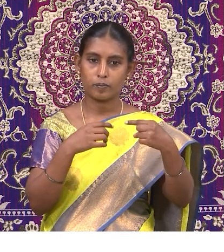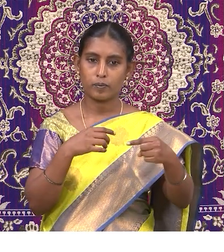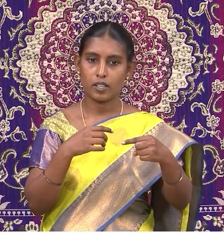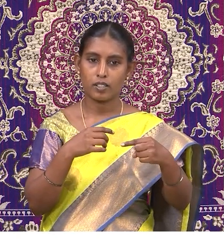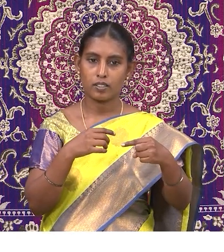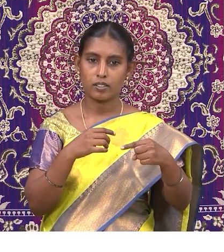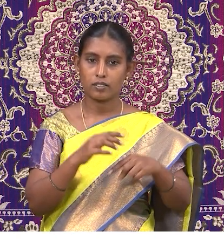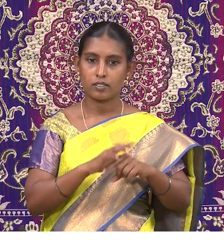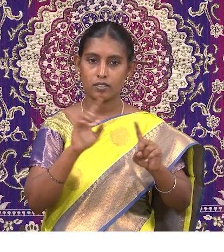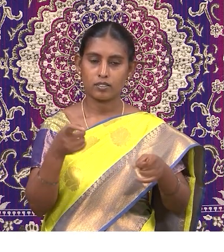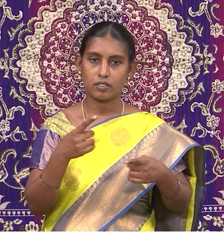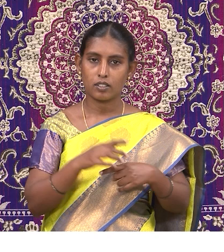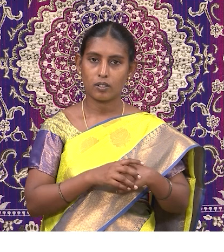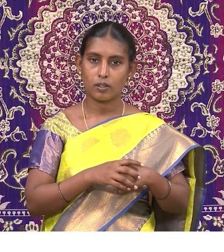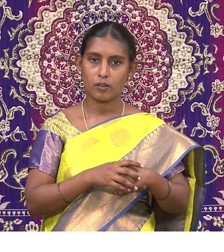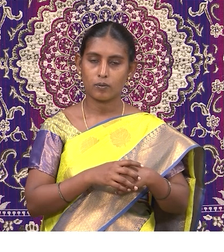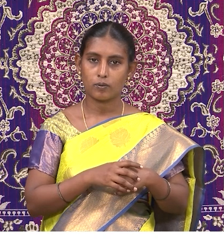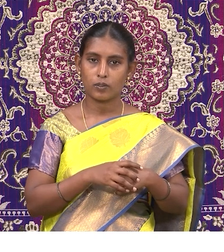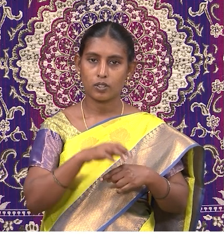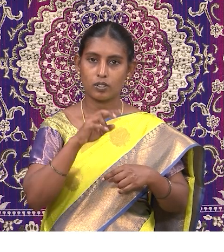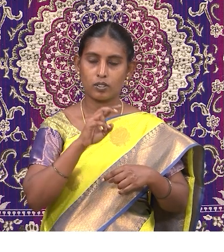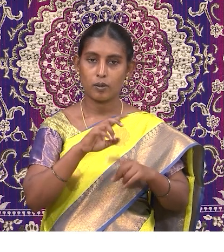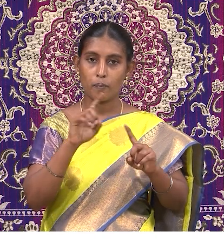x² - அங்கே கூடுதல் பலன் என்ன கொடுத்துருக்கு?